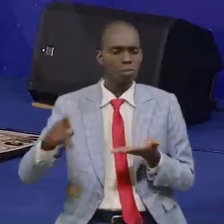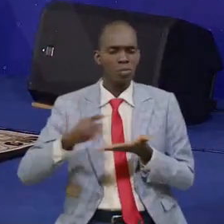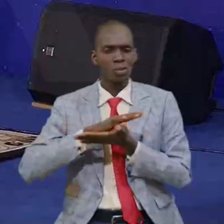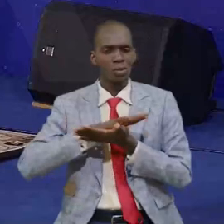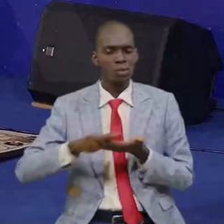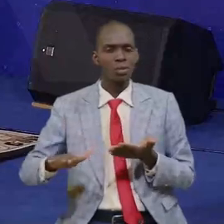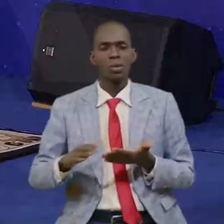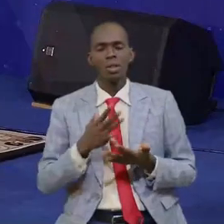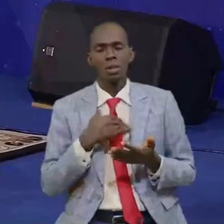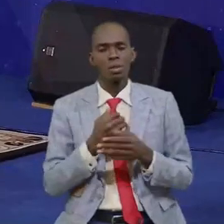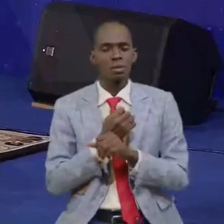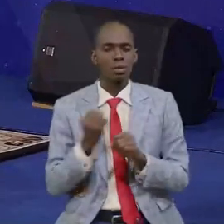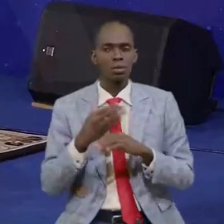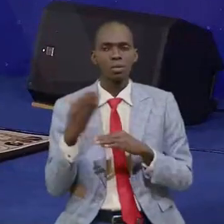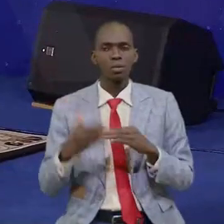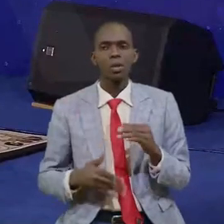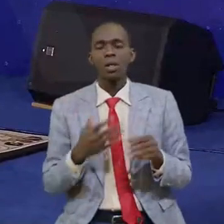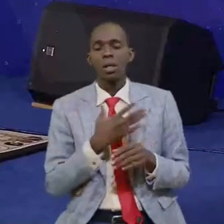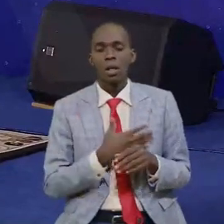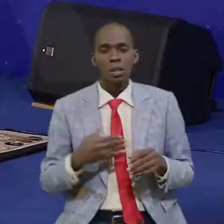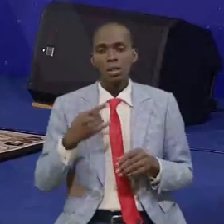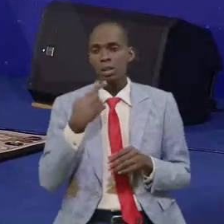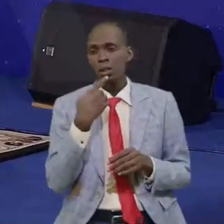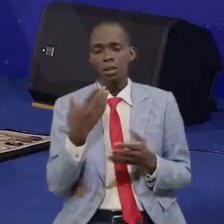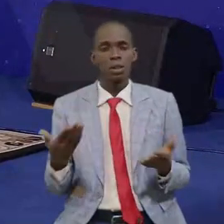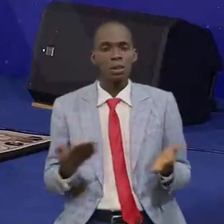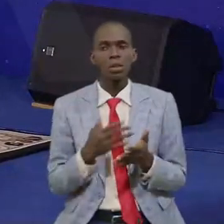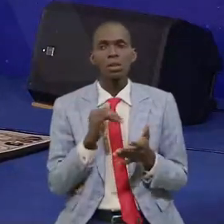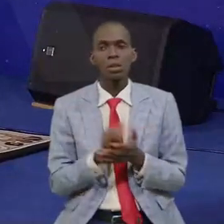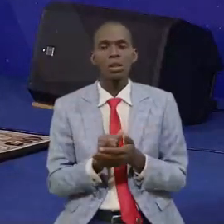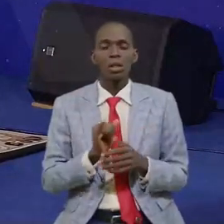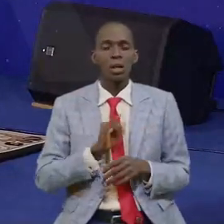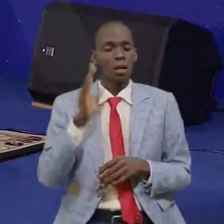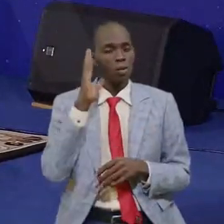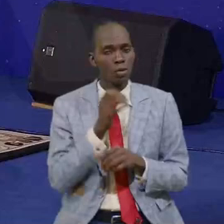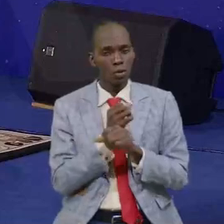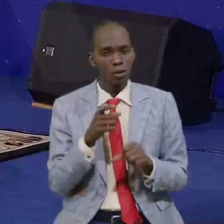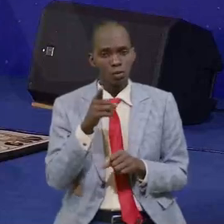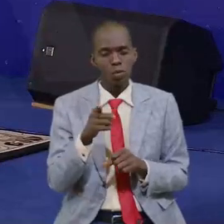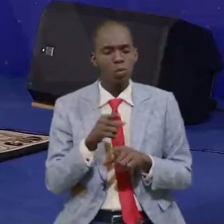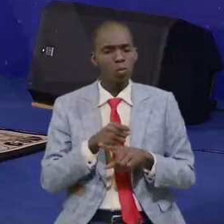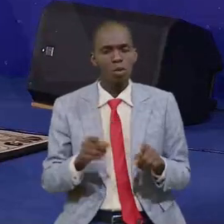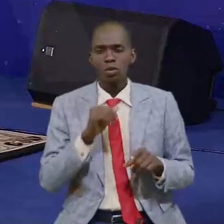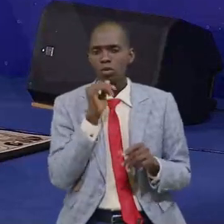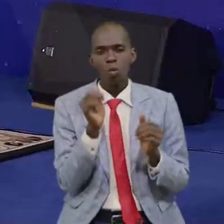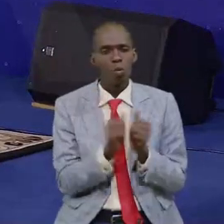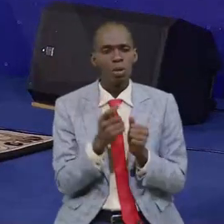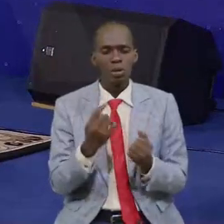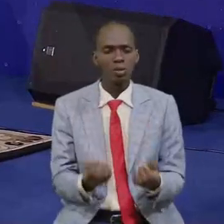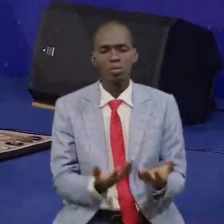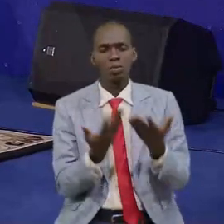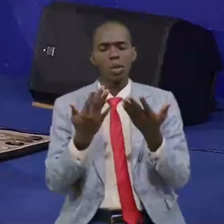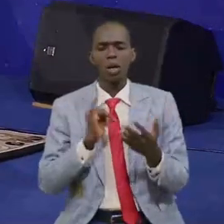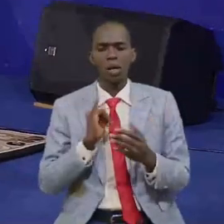Dieu dit, oui, je l'ai établi, mais ça ne produit pas le résultat. Je ne prends plus plaisir en cela.